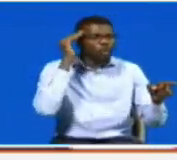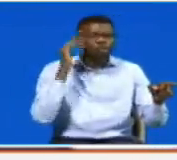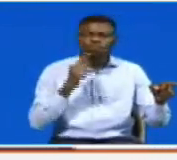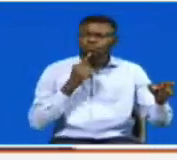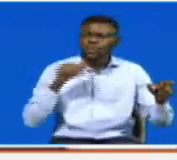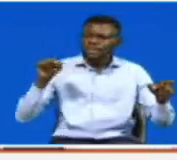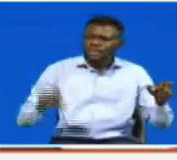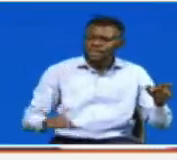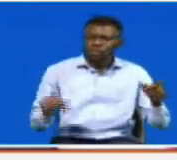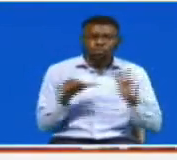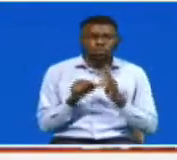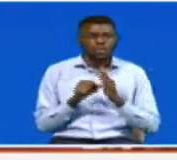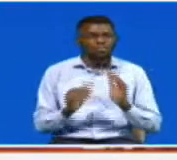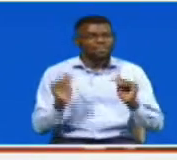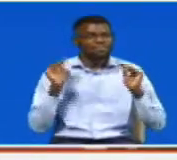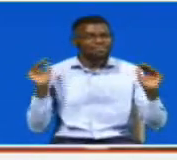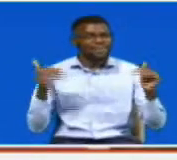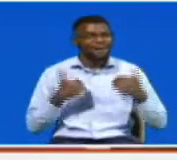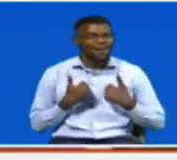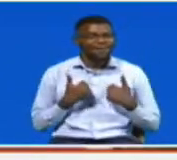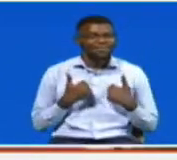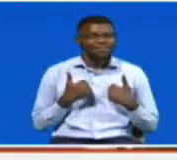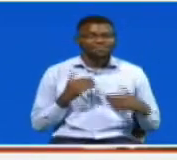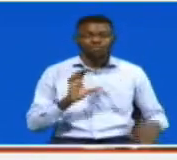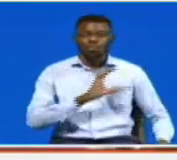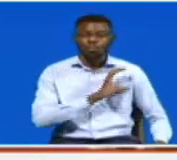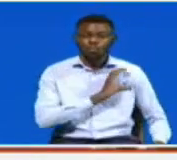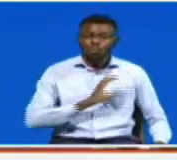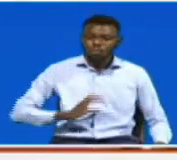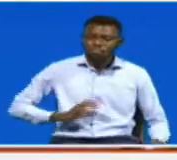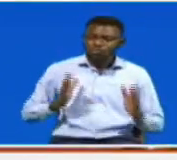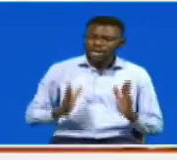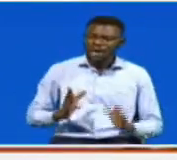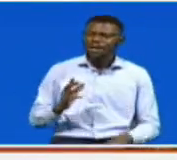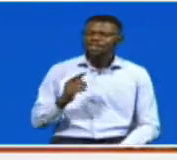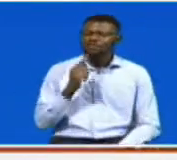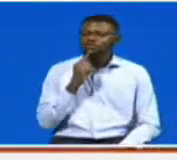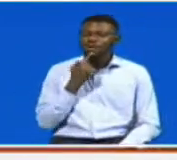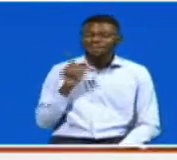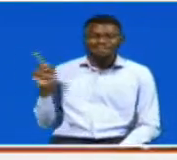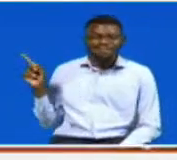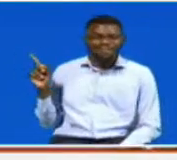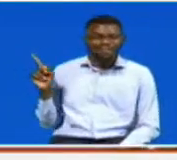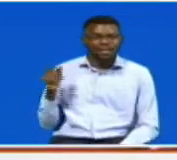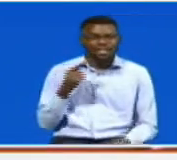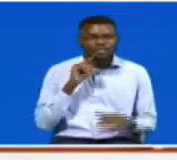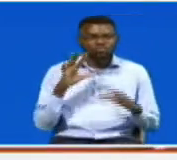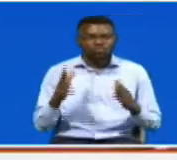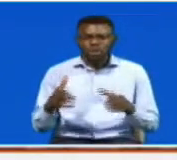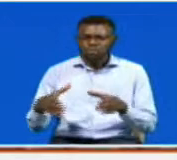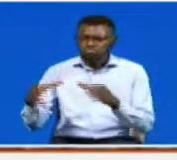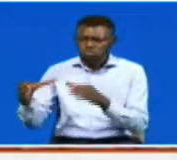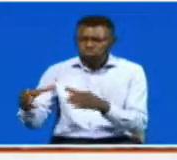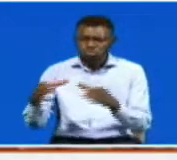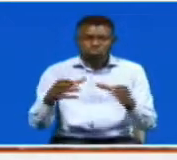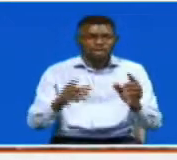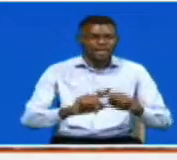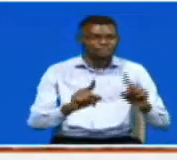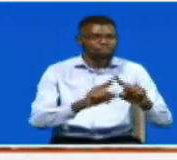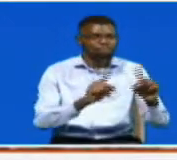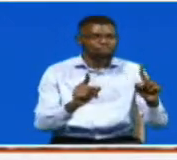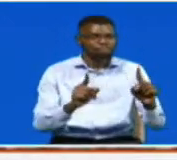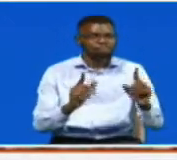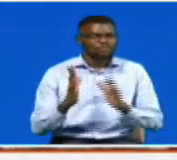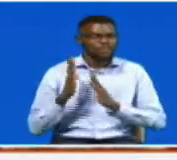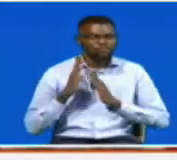South, especially Kaptiri Ward. Kamishna wa Turkana Jacob Ohuma amesema kuwa vitengo mbalimbali vya usalama